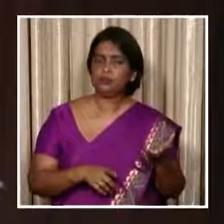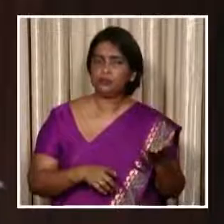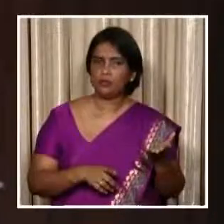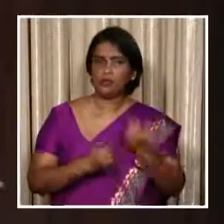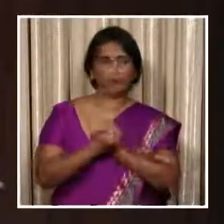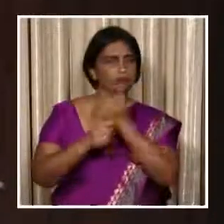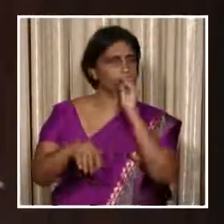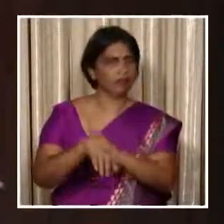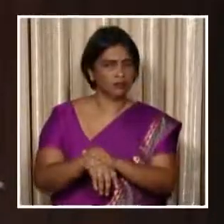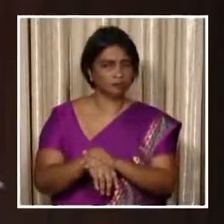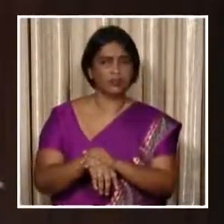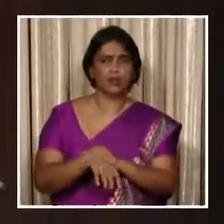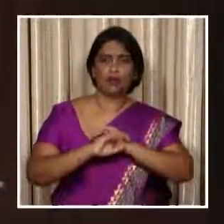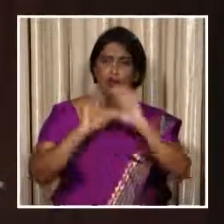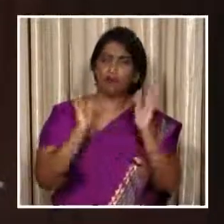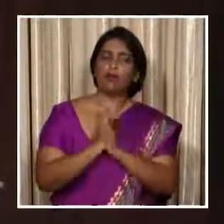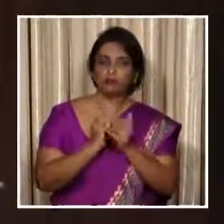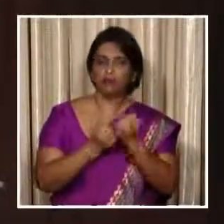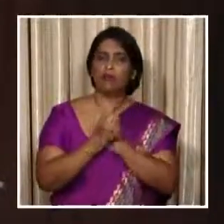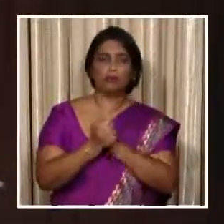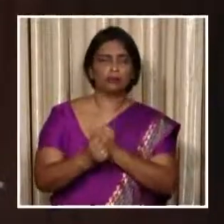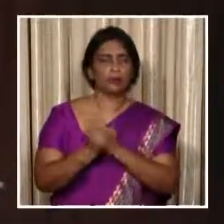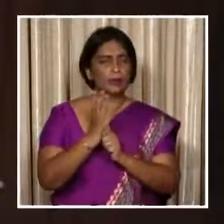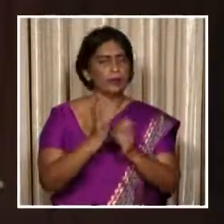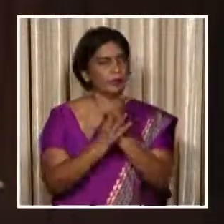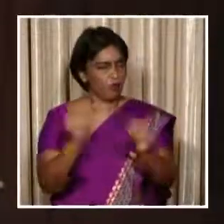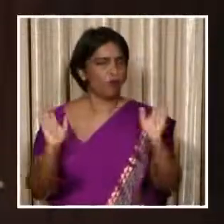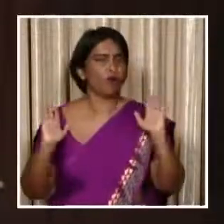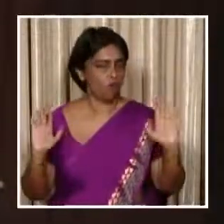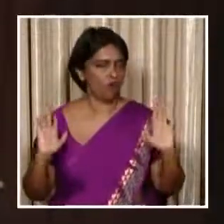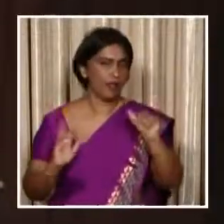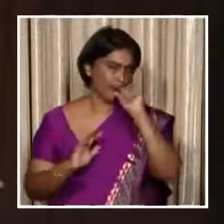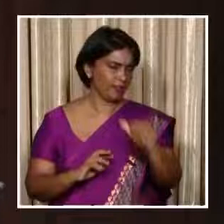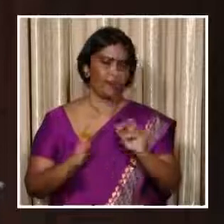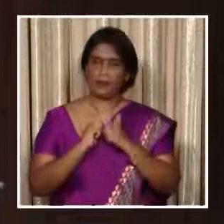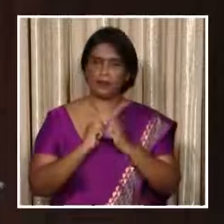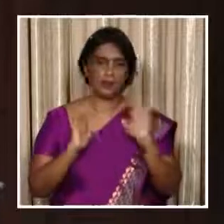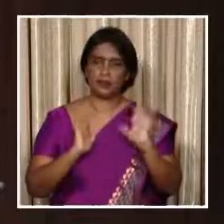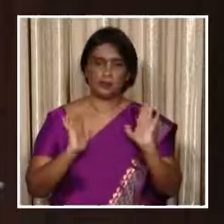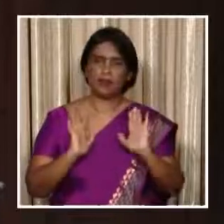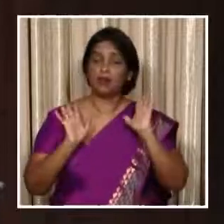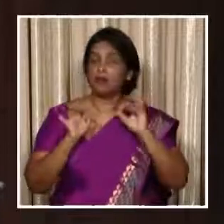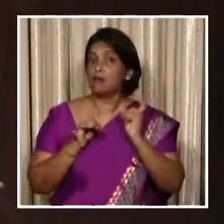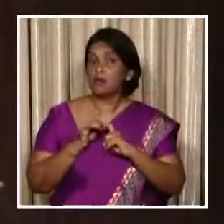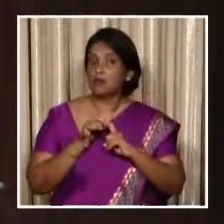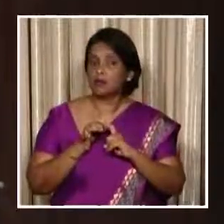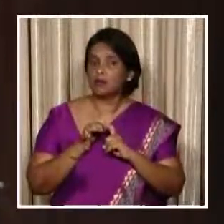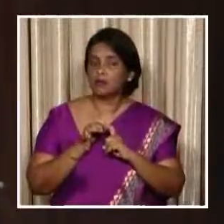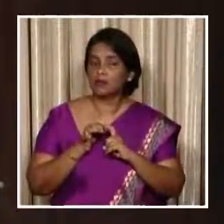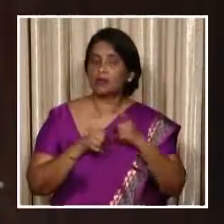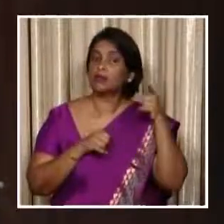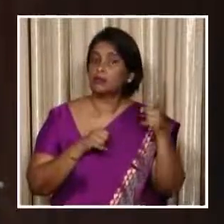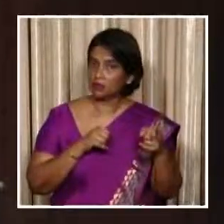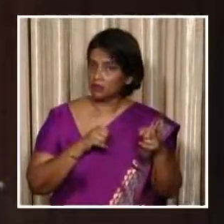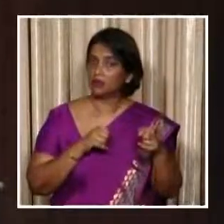நடந்த கொலை சம்பவம் தொடர்பில் கைது செய்யப்பட்டுள்ள பச்சைக்குத்தும் நபரிடம் சாட்சியங்கள் பதிவு செய்யும் வீடியோ வெளியானது